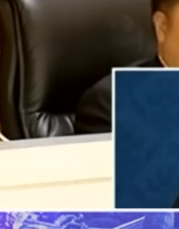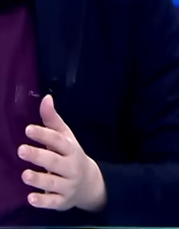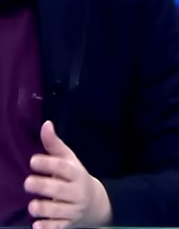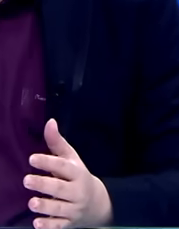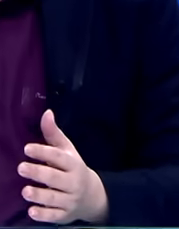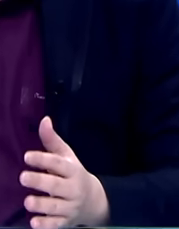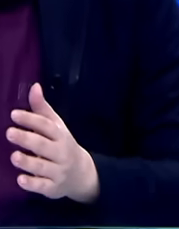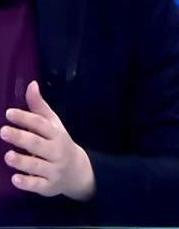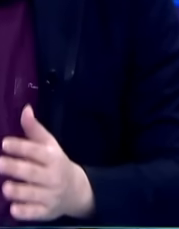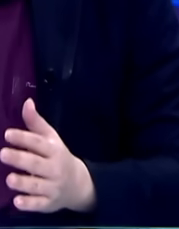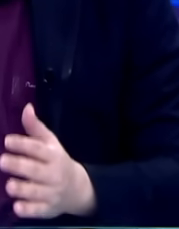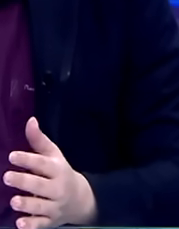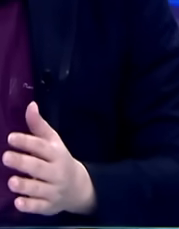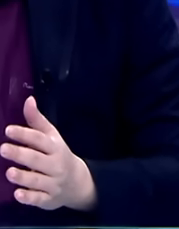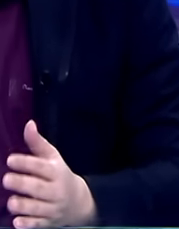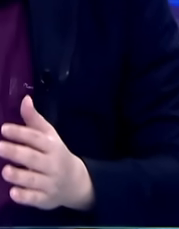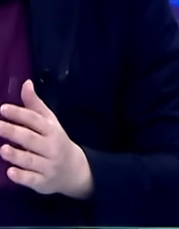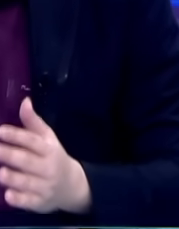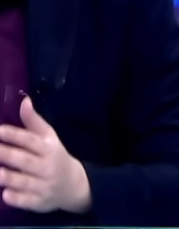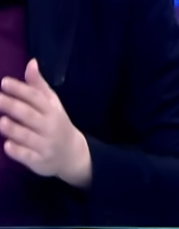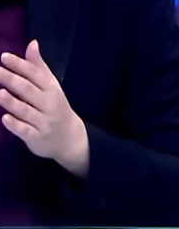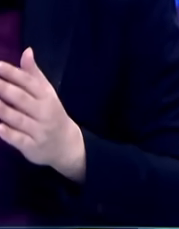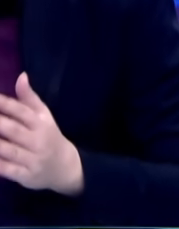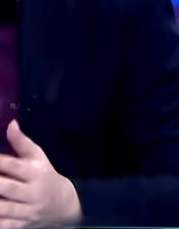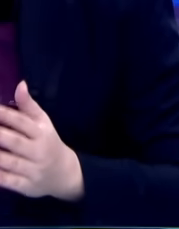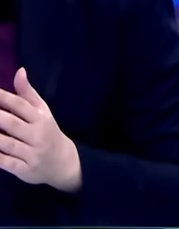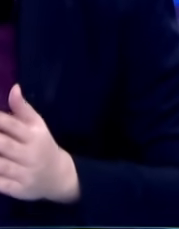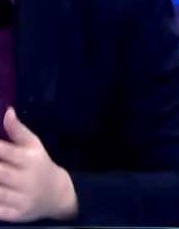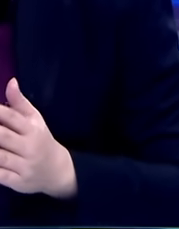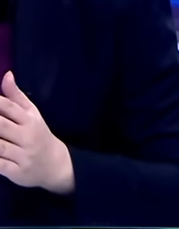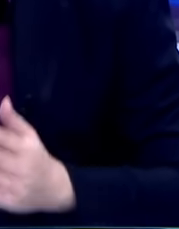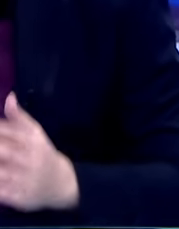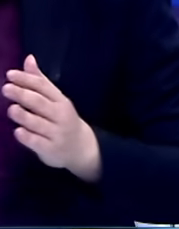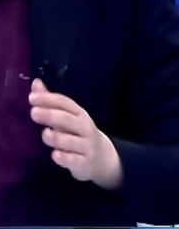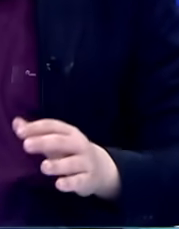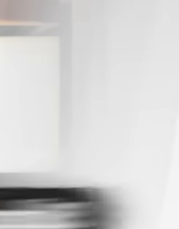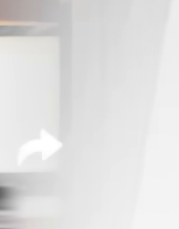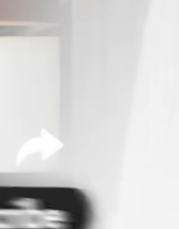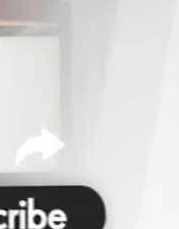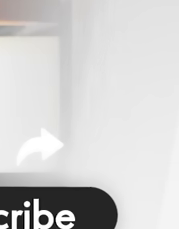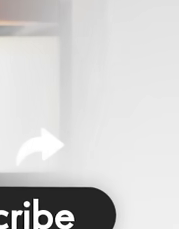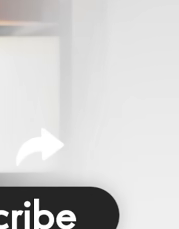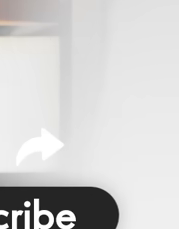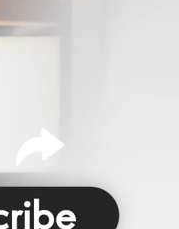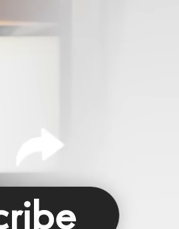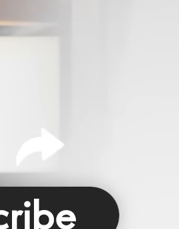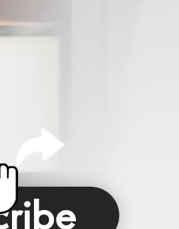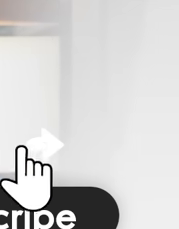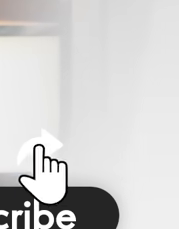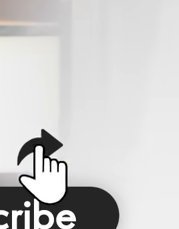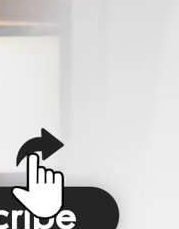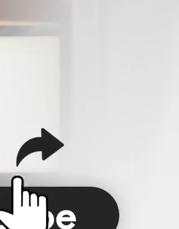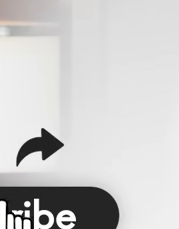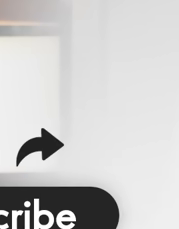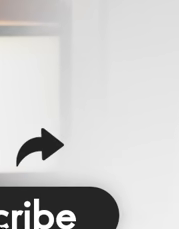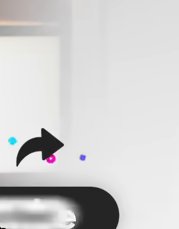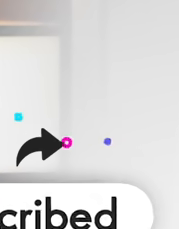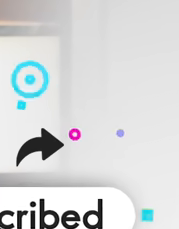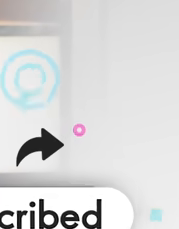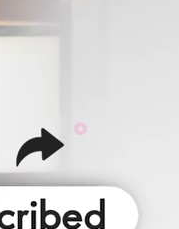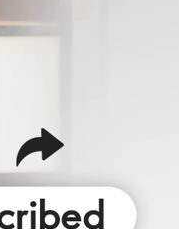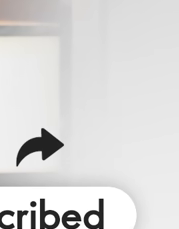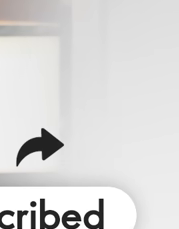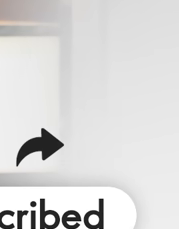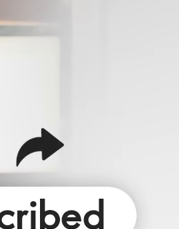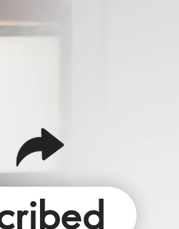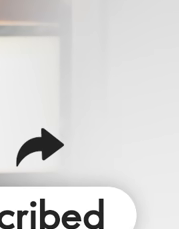จัดสรรเงินมาใช้ในแต่ละปีของประเทศไทยนะครับคุณผู้ชมครับ ดูคลิปจบแล้วอย่าลืมกดไลค์กดแชร์กด Subscribe น